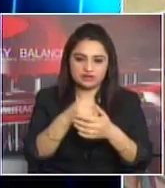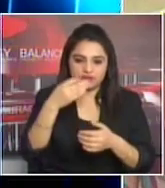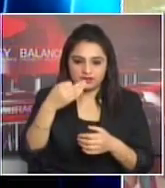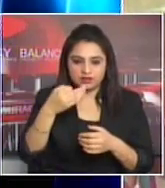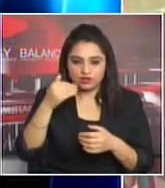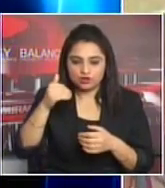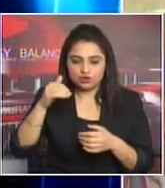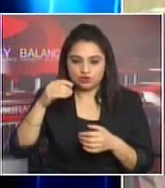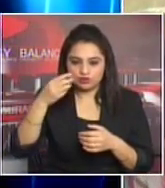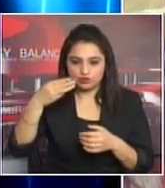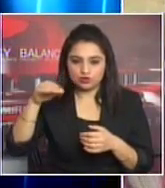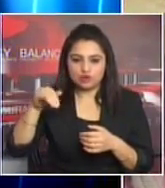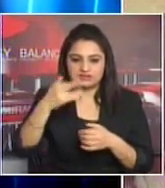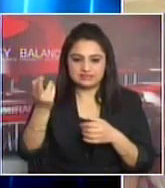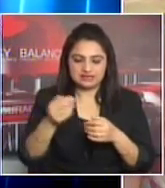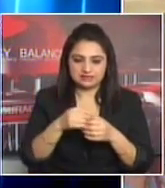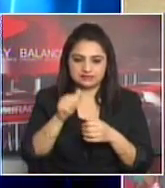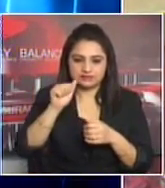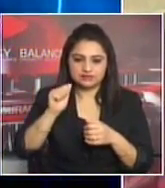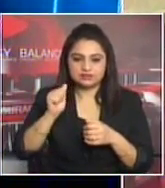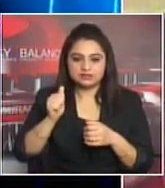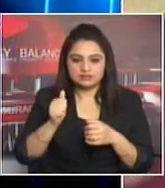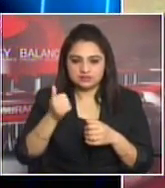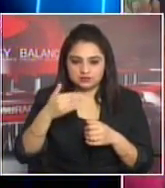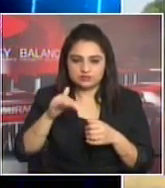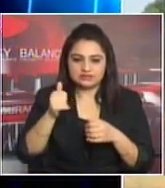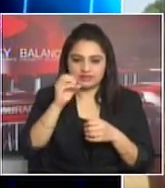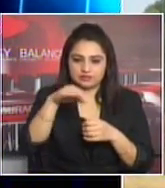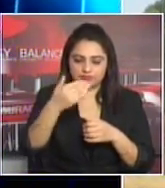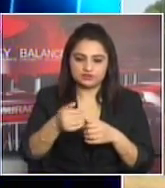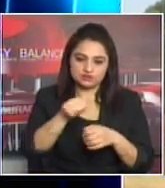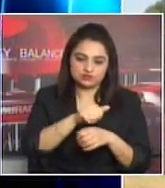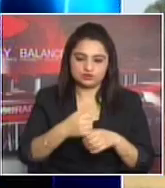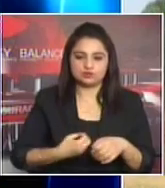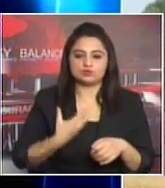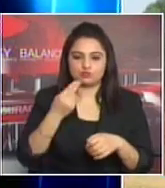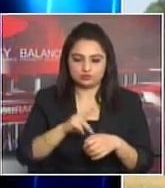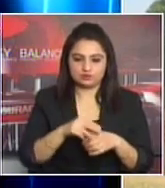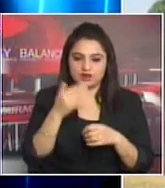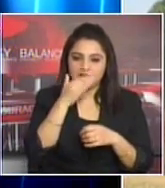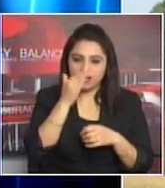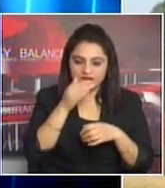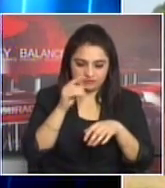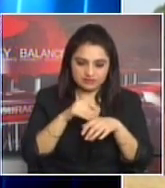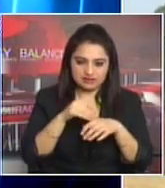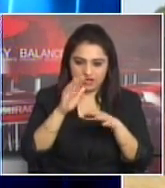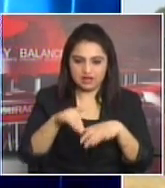घरतीलाई जस्तापाता दिएपछि उनमा खुसी छायो। अब हावा हुरी आउने बेला मलाई